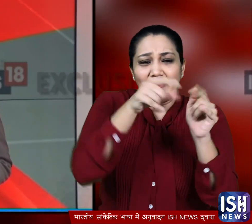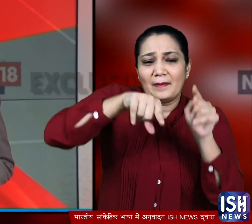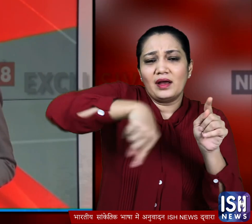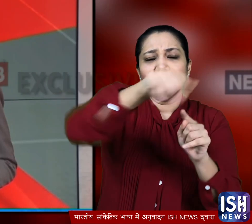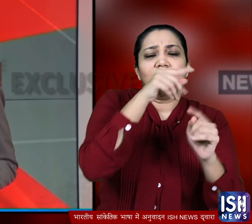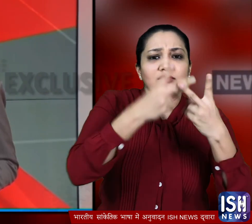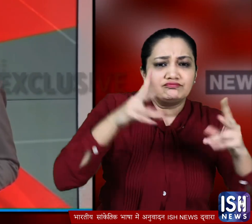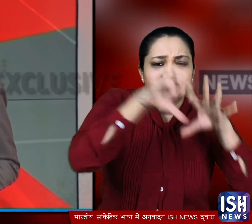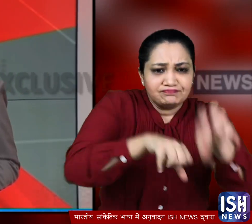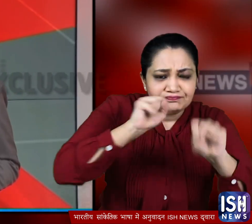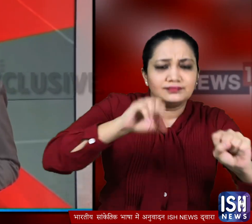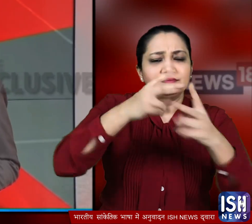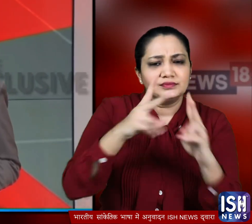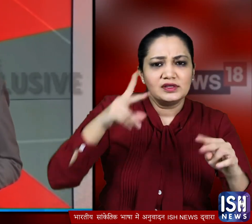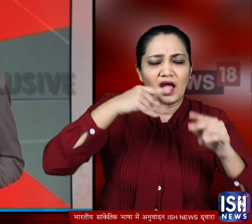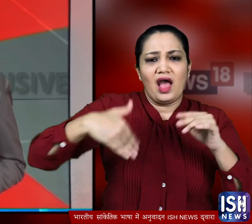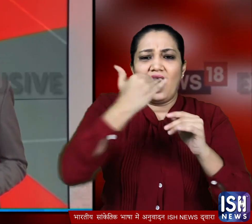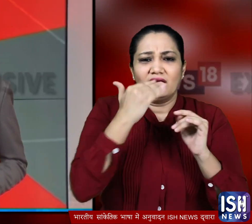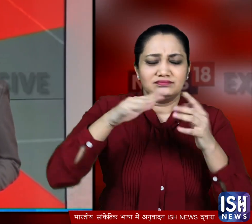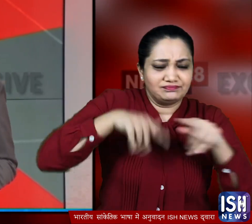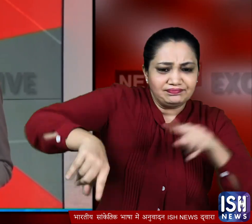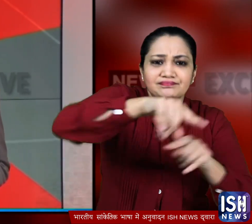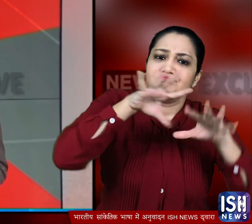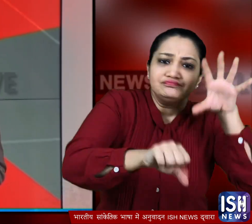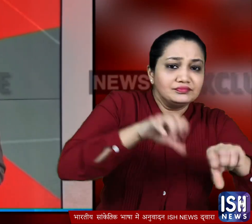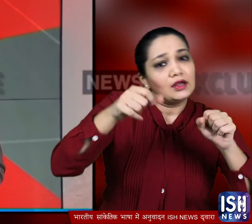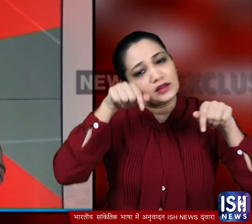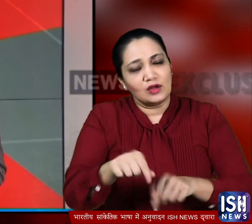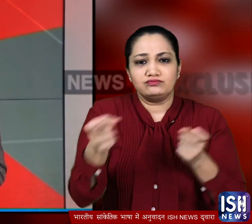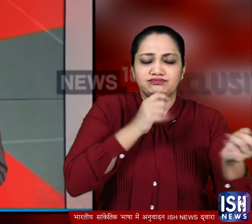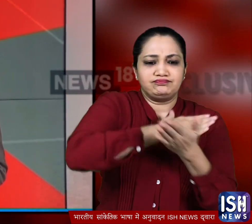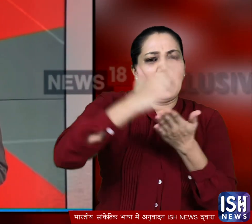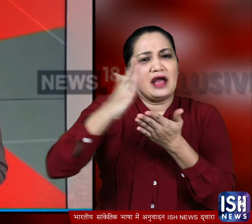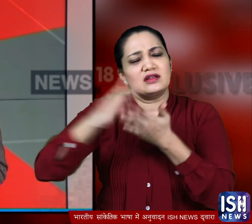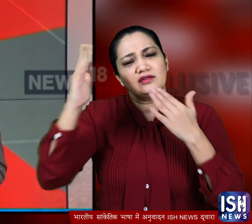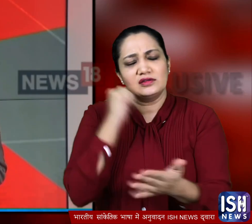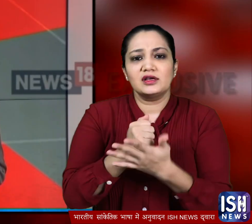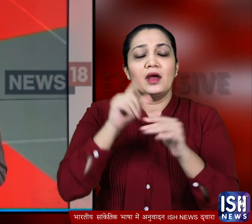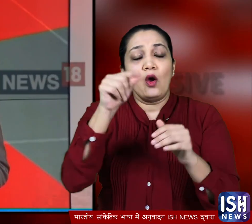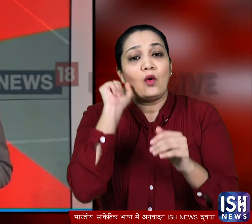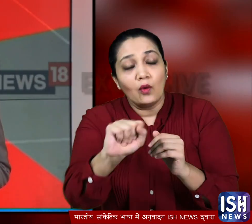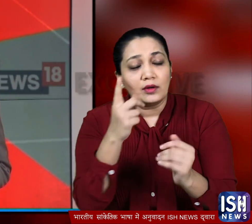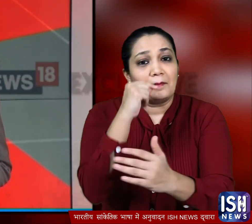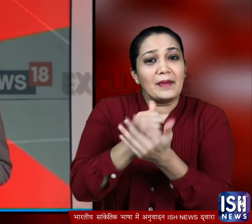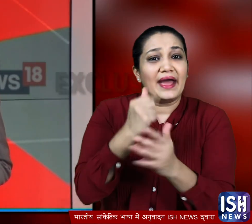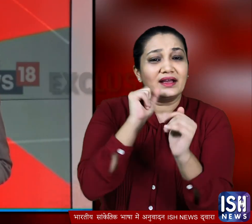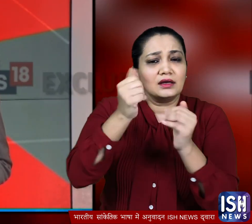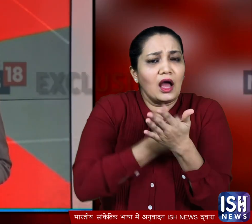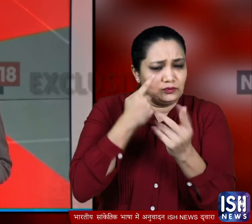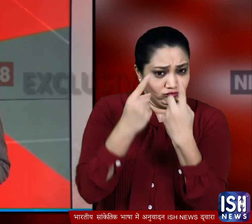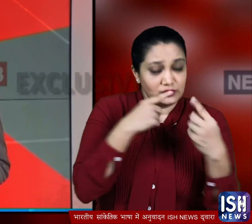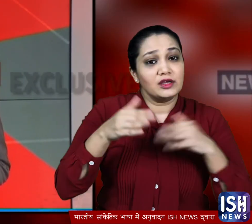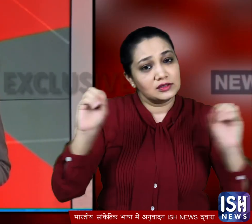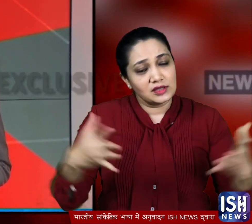उनकी संपत्तियां जब्त करने और अवैध कब्जा हटाने का अभियान चलाया जा रहा है। और अब प्रशासन ने सभी आरोपियों के बैंक खाते खंगालने का भी फैसला किया